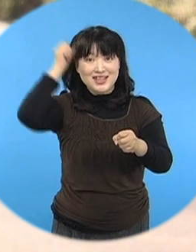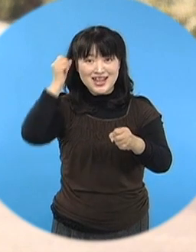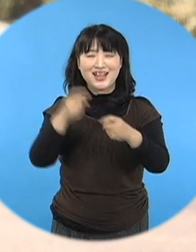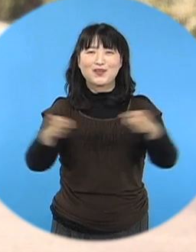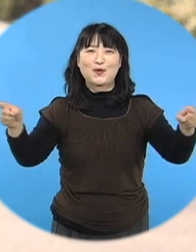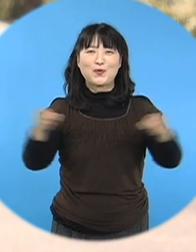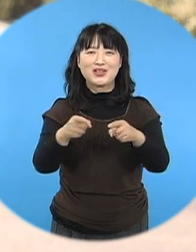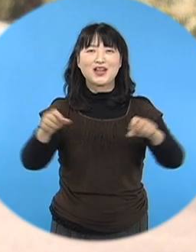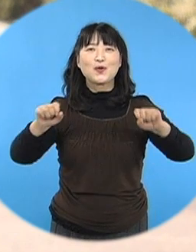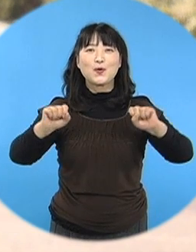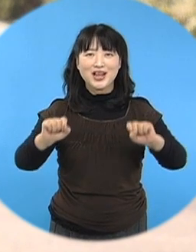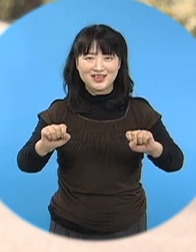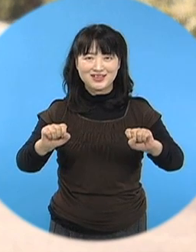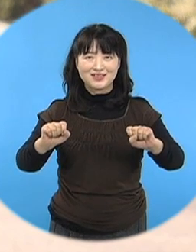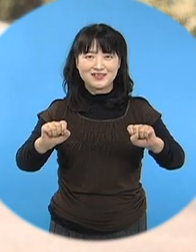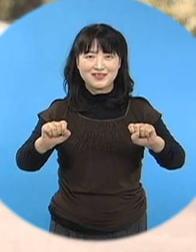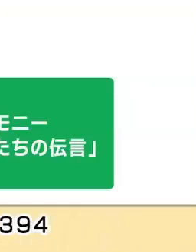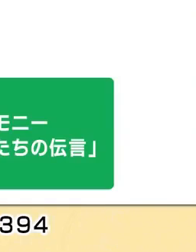します。